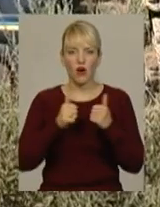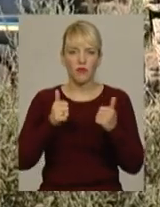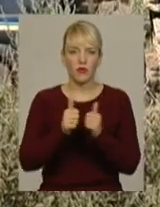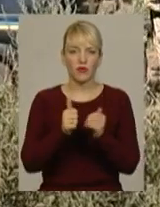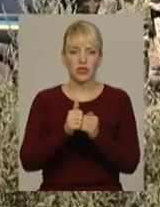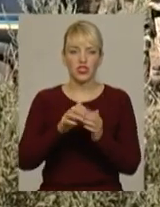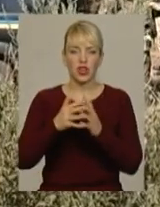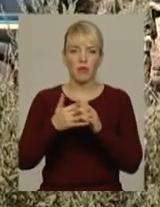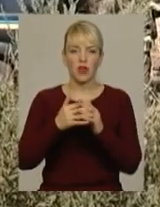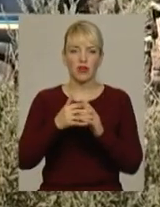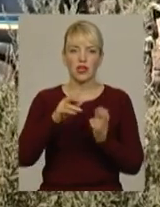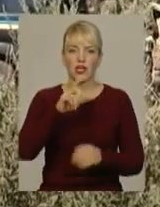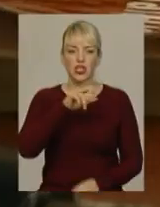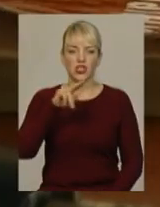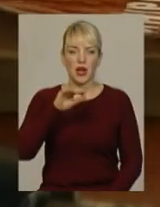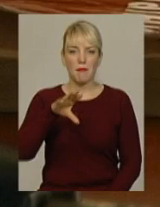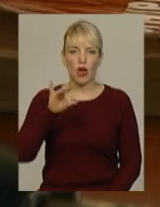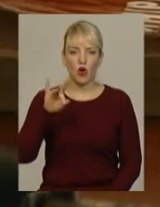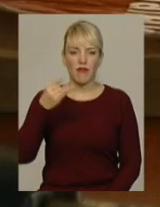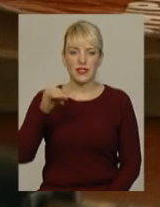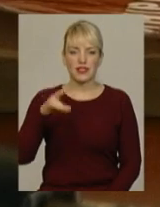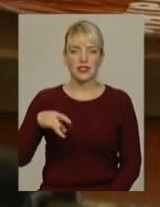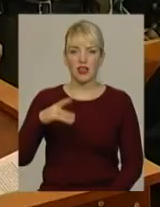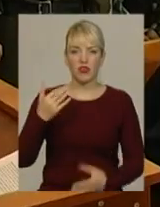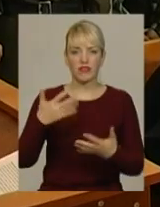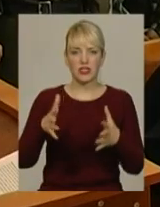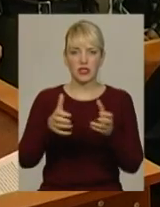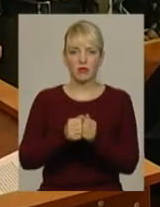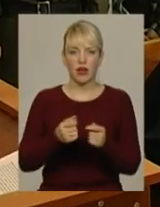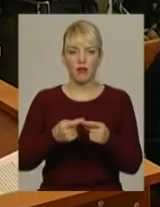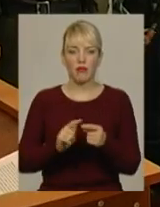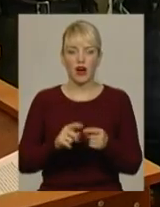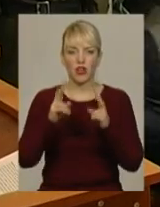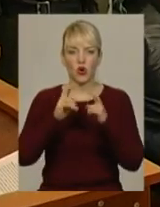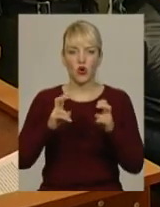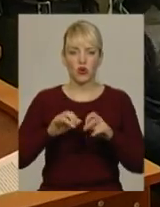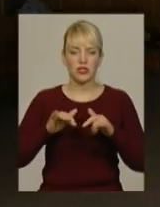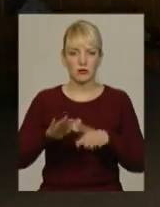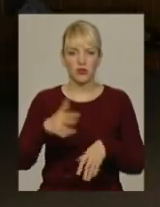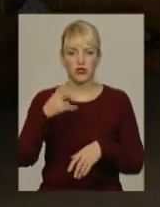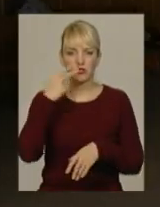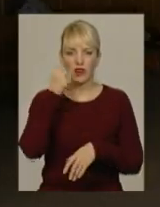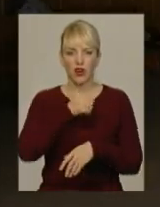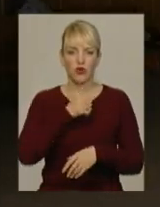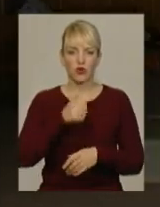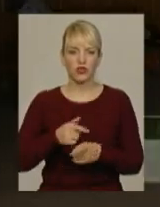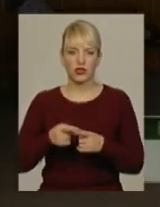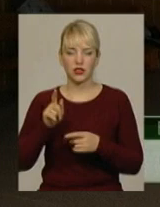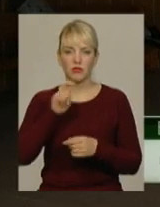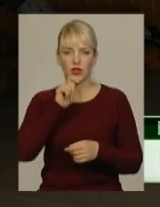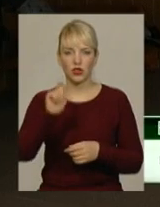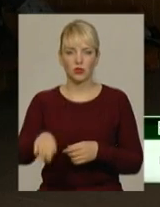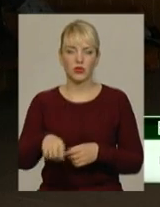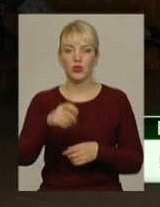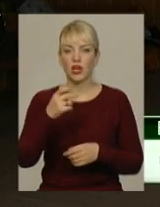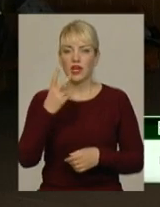сіл Чемеровецького району, де його і спіймали. Розгляд справи шістьох втікачів триває понад два роки. Їм інкримінують саме